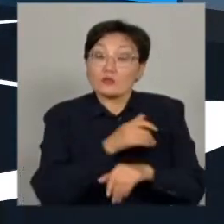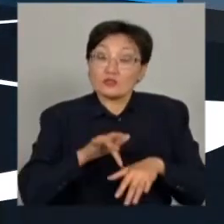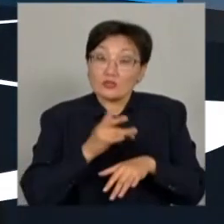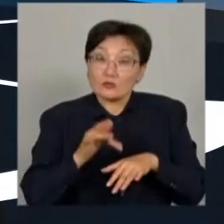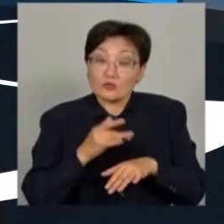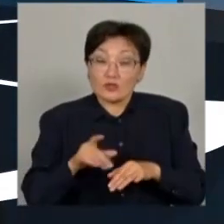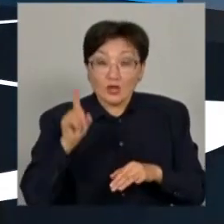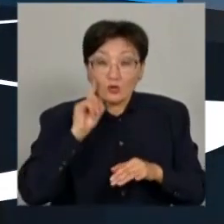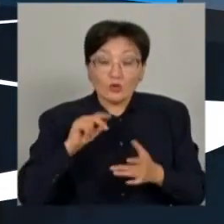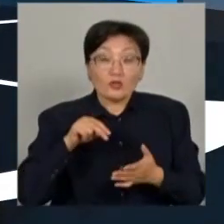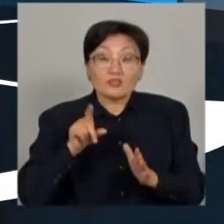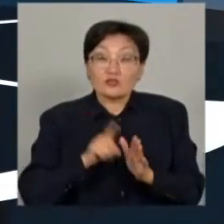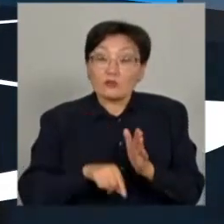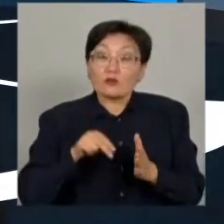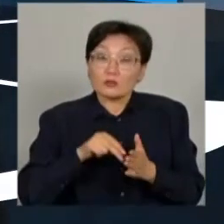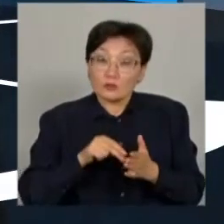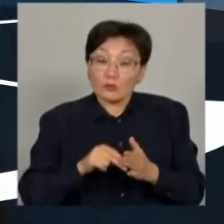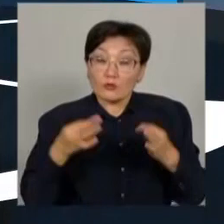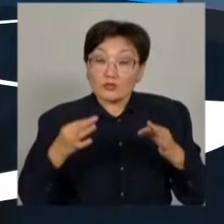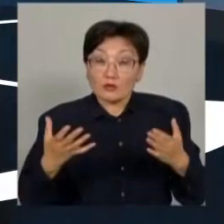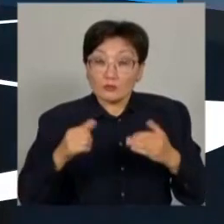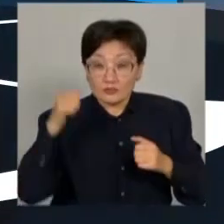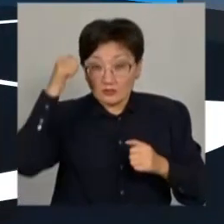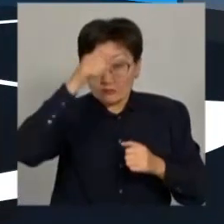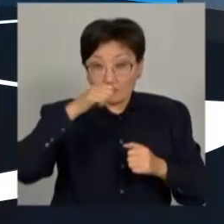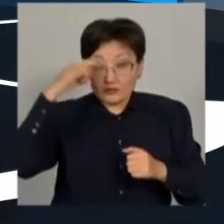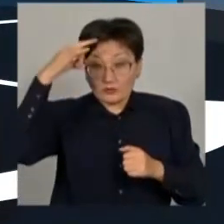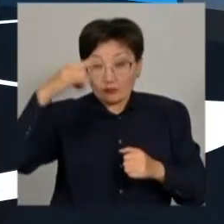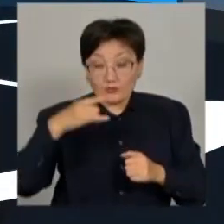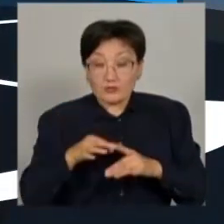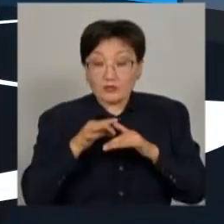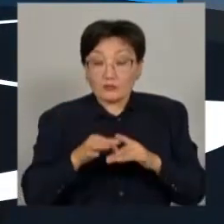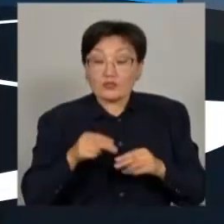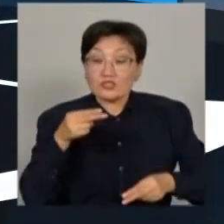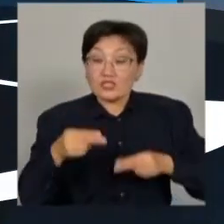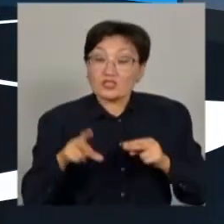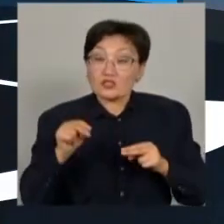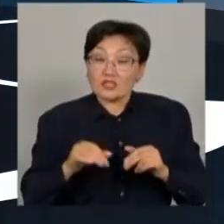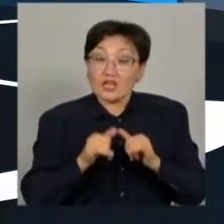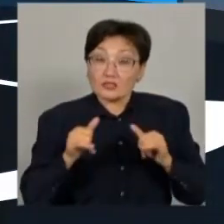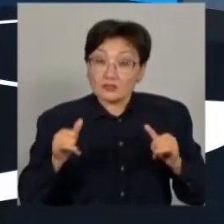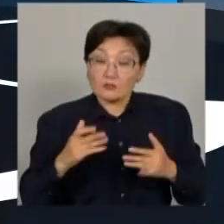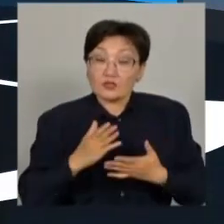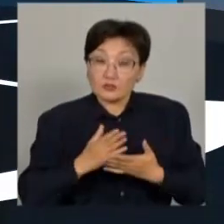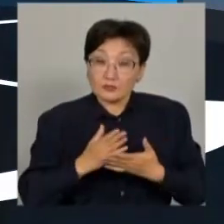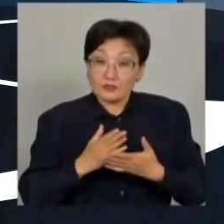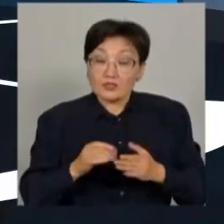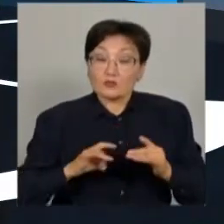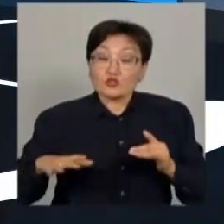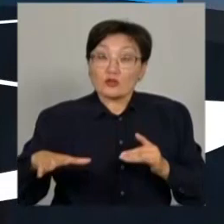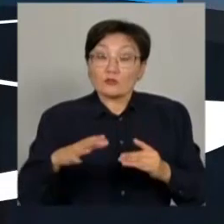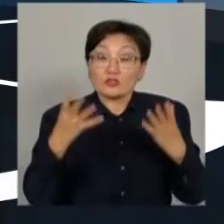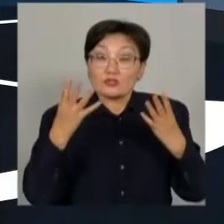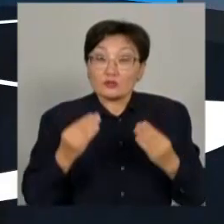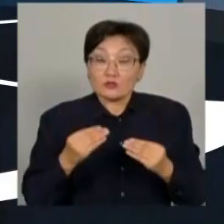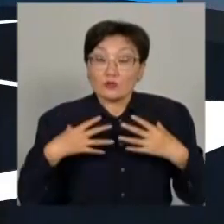қызметтердің қолайлы құнында болып тұр. Тәуелсіздік алған жылдары елімізде жасалатын бірегей оталардың саны артқаны тағы бар. Республика күні